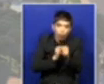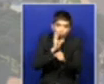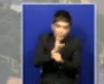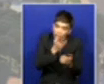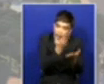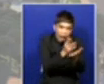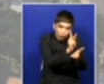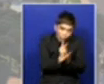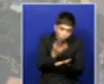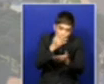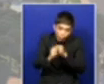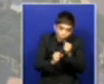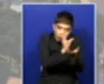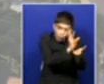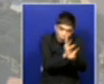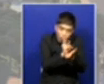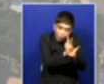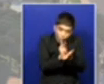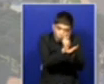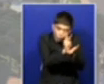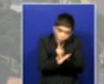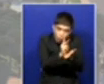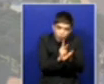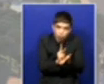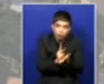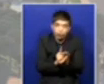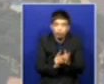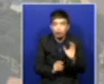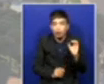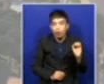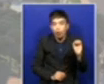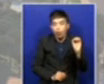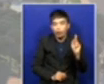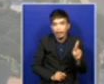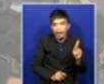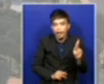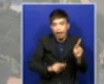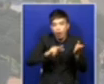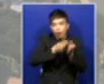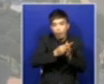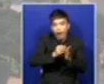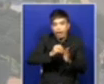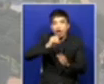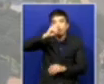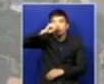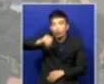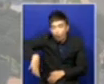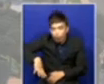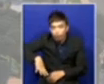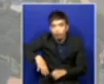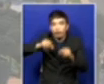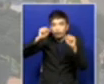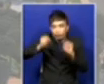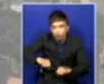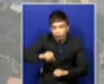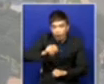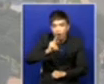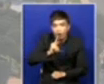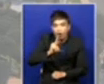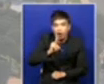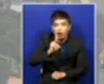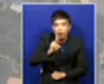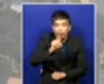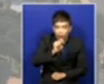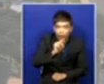านครับโอเคเท่ากับตกลงก็เศรษฐกิจตกลงทุกด้านภาพยนตร์แห่งปีนักสู้กลายเป็นนักกู้แห่งลุ่มแม่